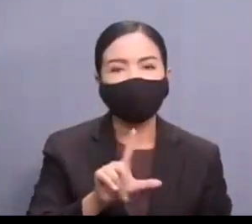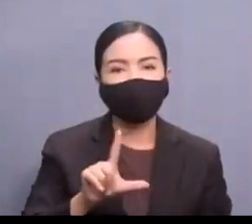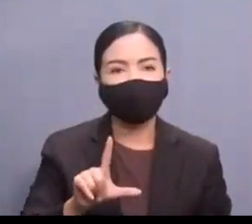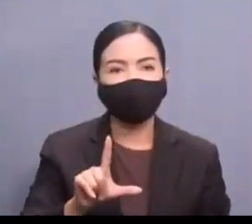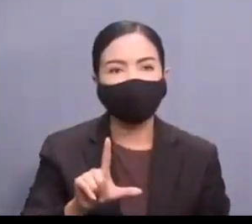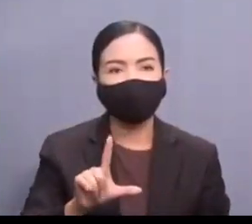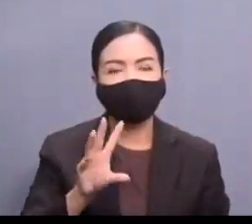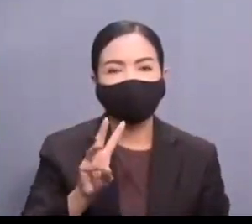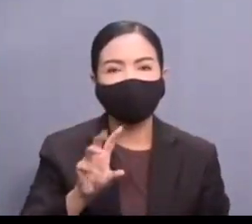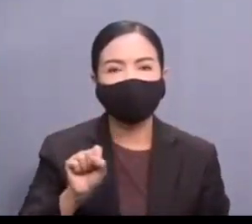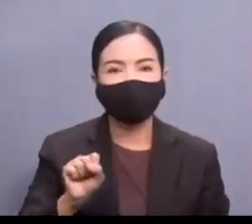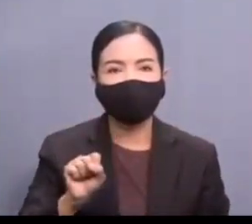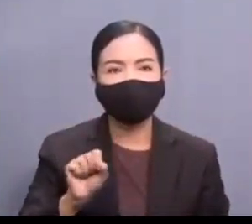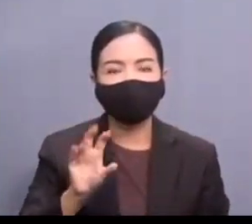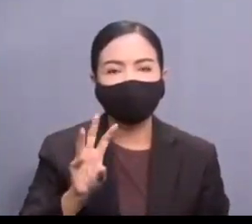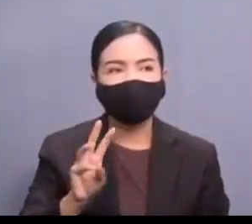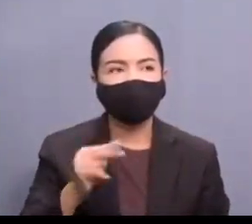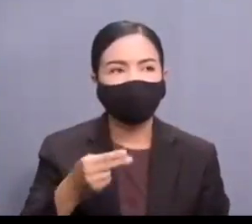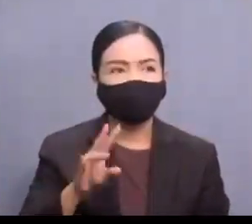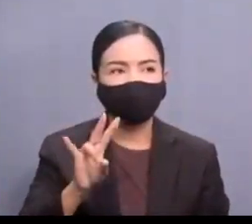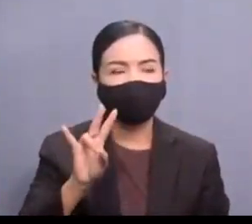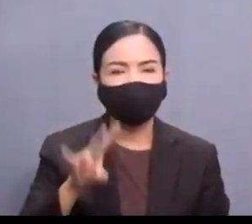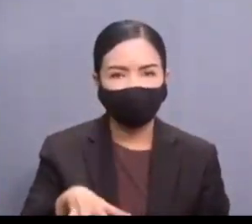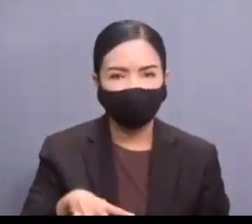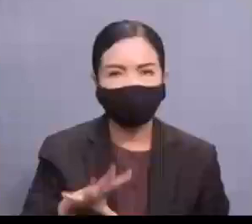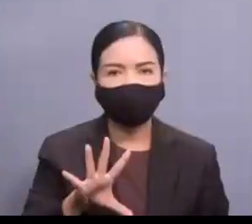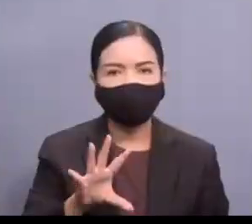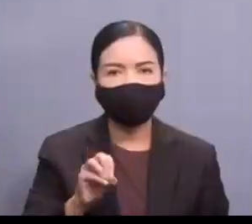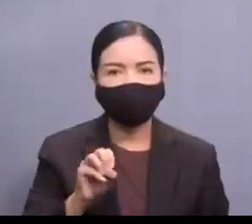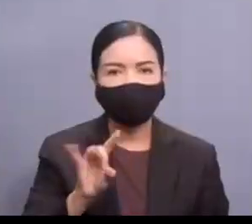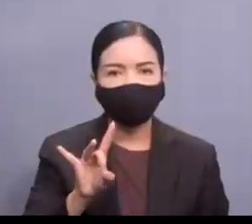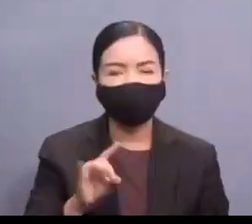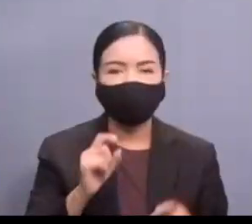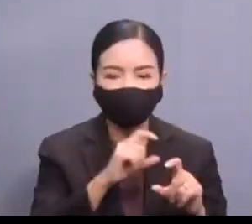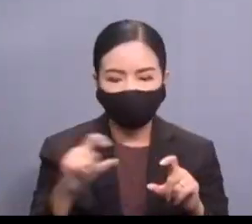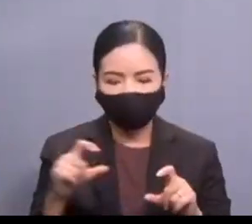ล้านหกแสนหกหมื่นเจ็ดพันห้าสิบแปดโดดนะครับ